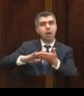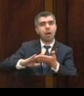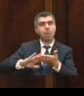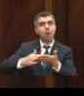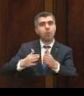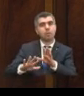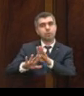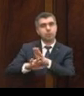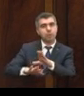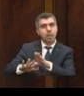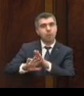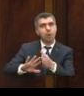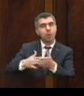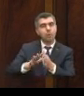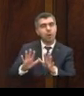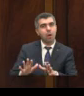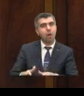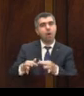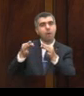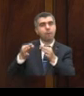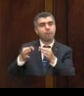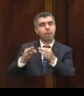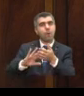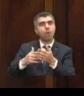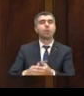الاجتماعية المنتجة للثروة